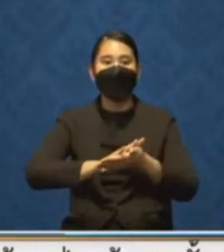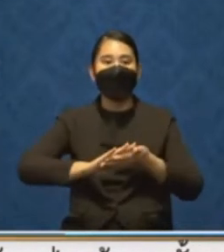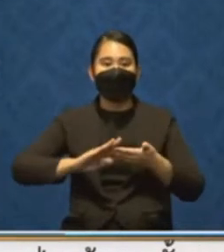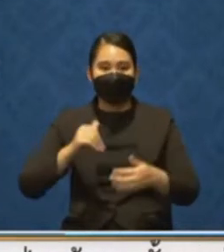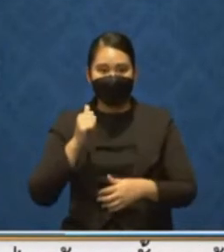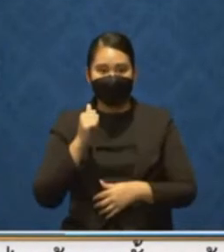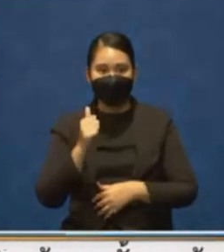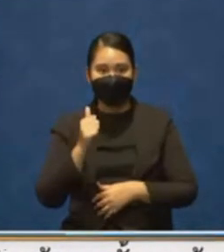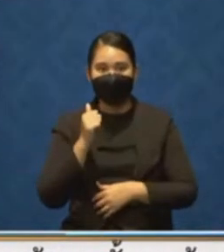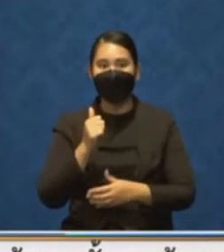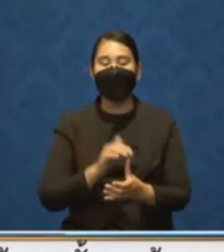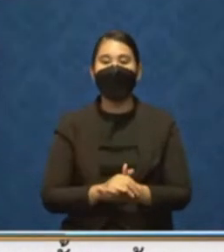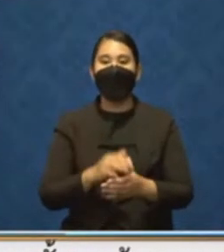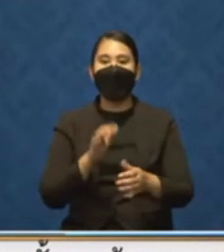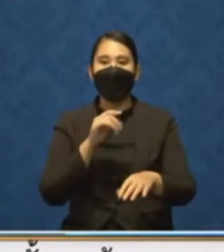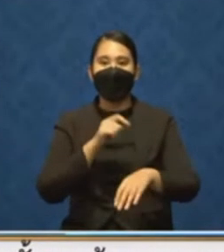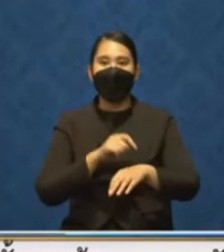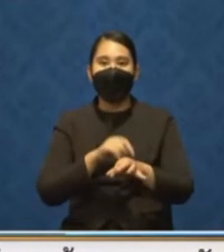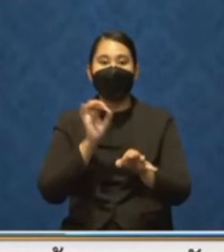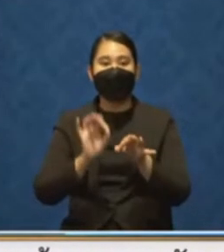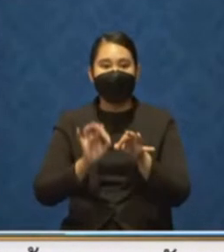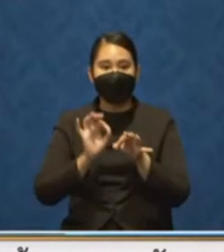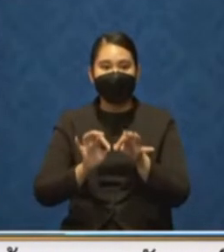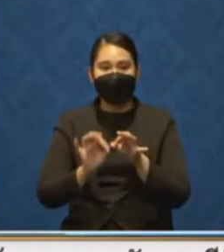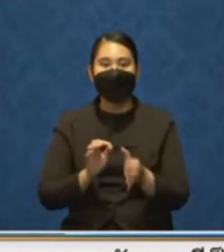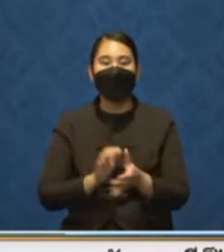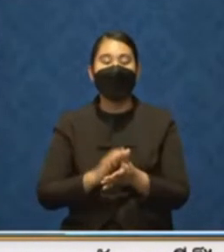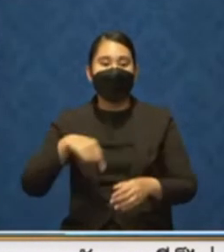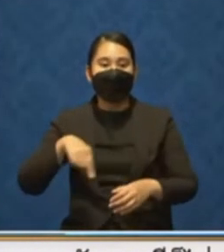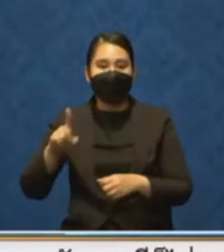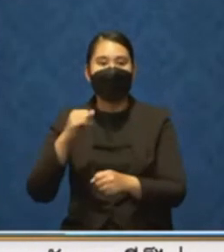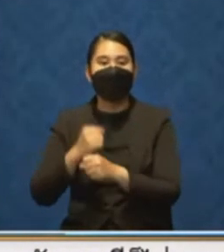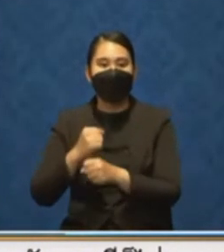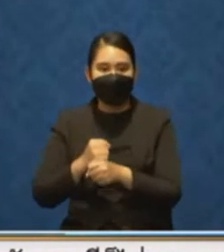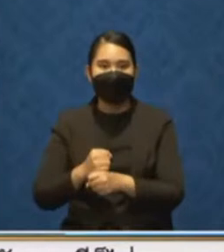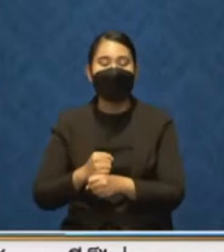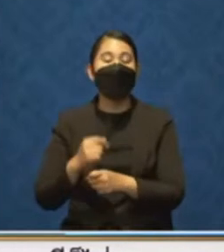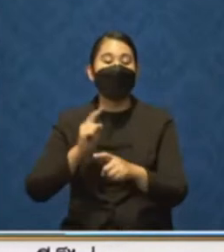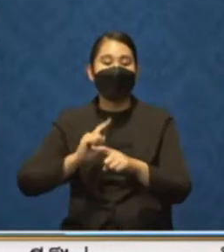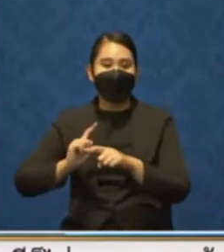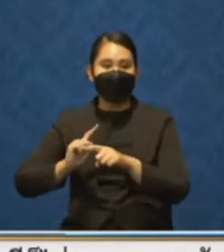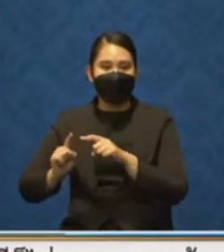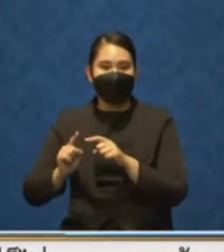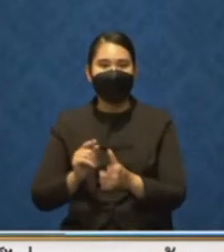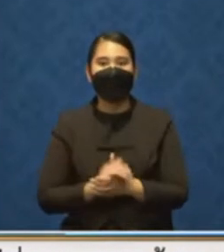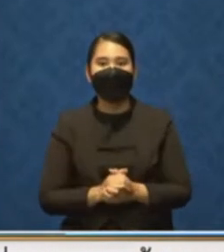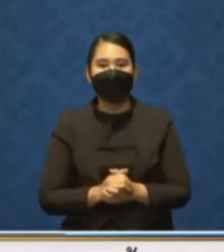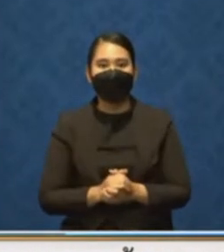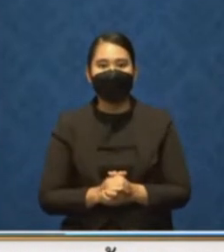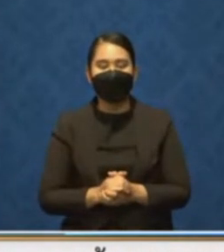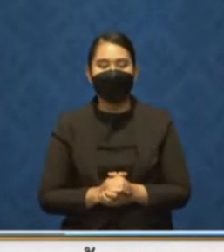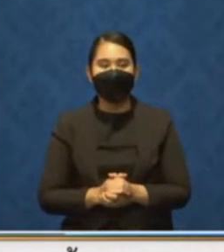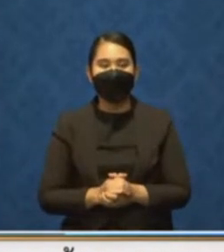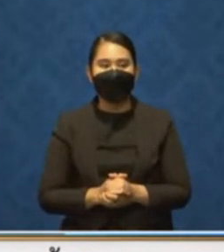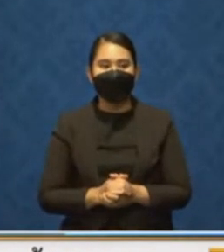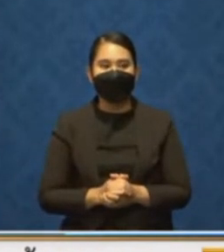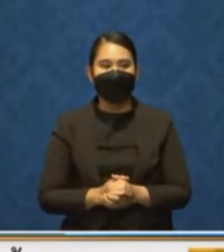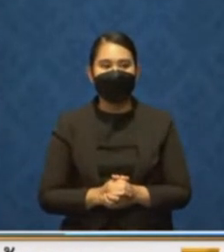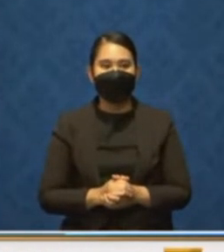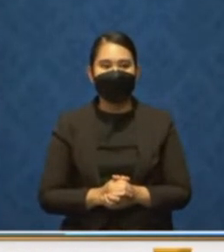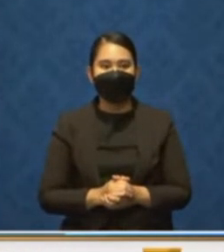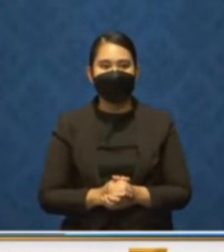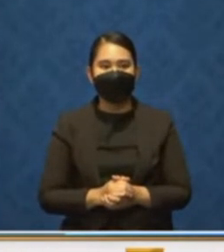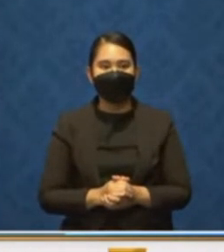จะลดระยะเวลาในวันนี้รถติดมากๆนะครับเป็นการไปทำงานในการสัญจรของพระชนม์อ่านข้างทำเนียบไปนะครับ